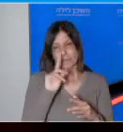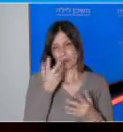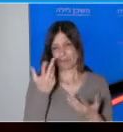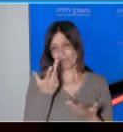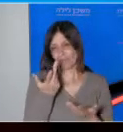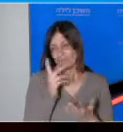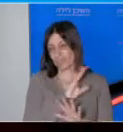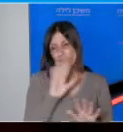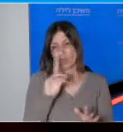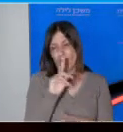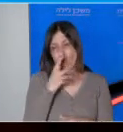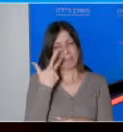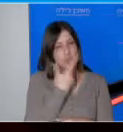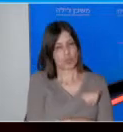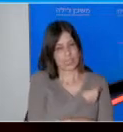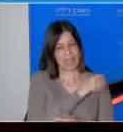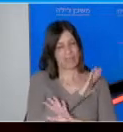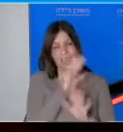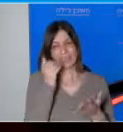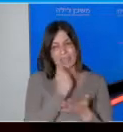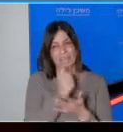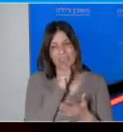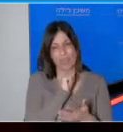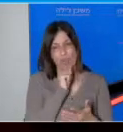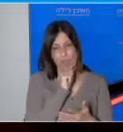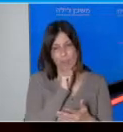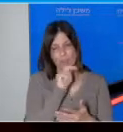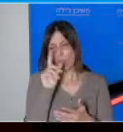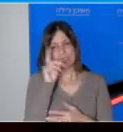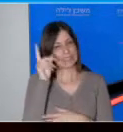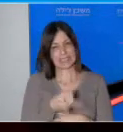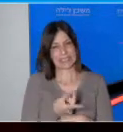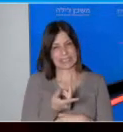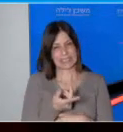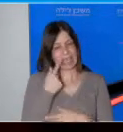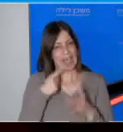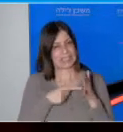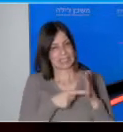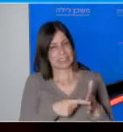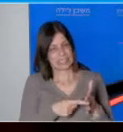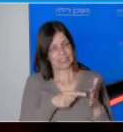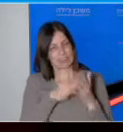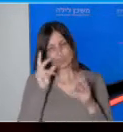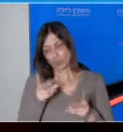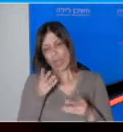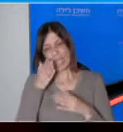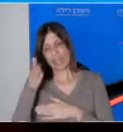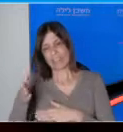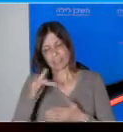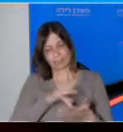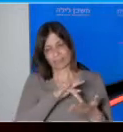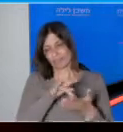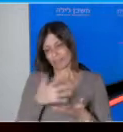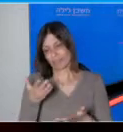שאינו מחוסן ואין לו תו ירוק, הוא לא, זאת אומרת, הוא לא יצטרך להציג אותו, ולכן הוא יוכל להיכנס למקומות